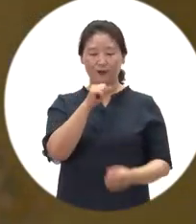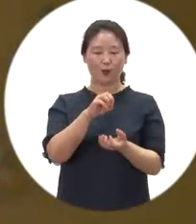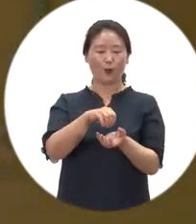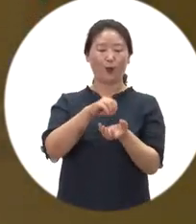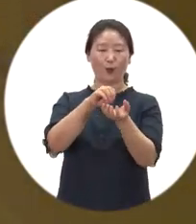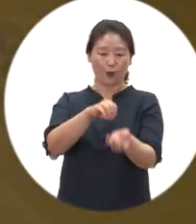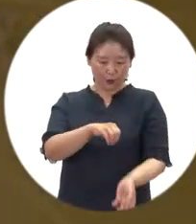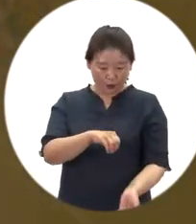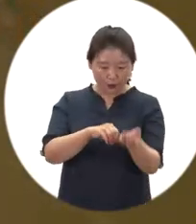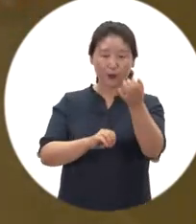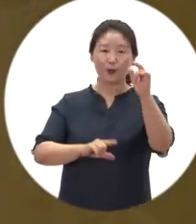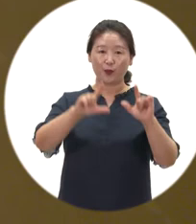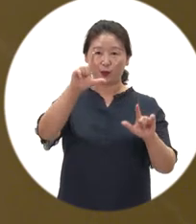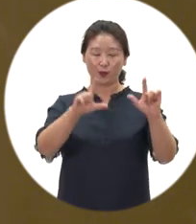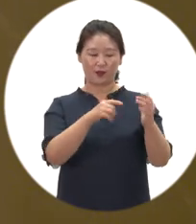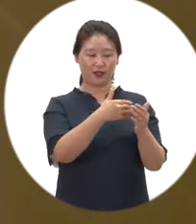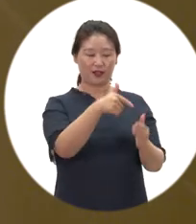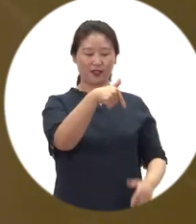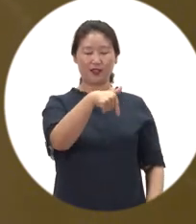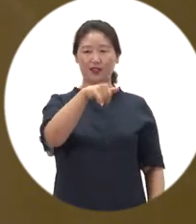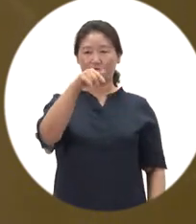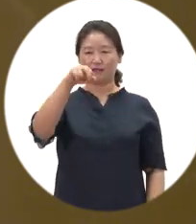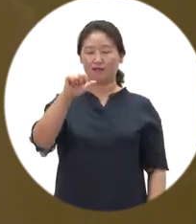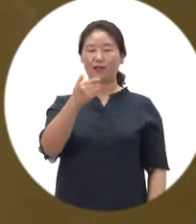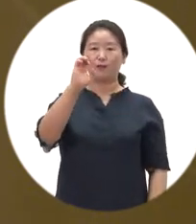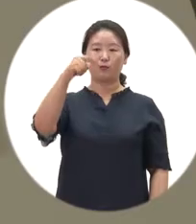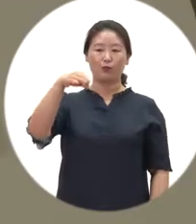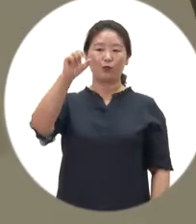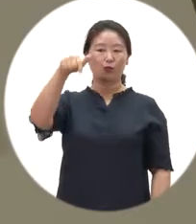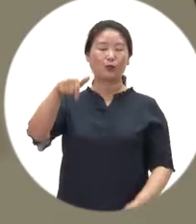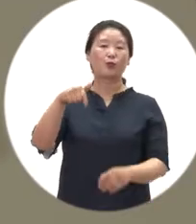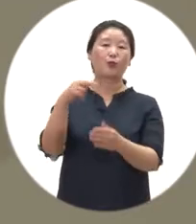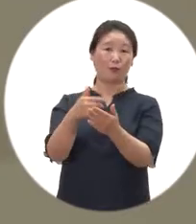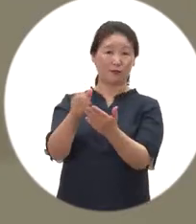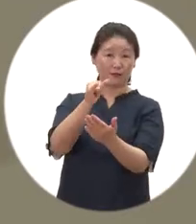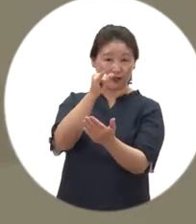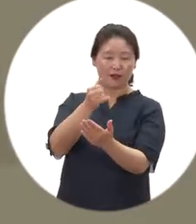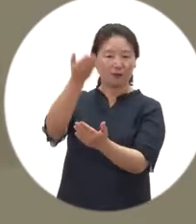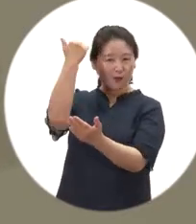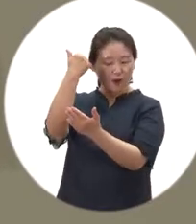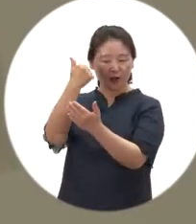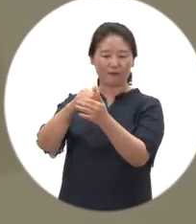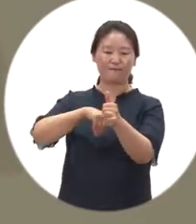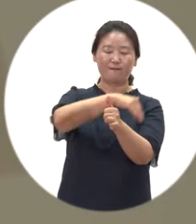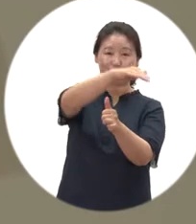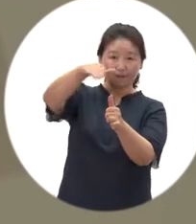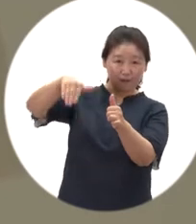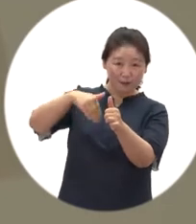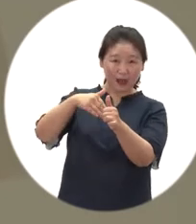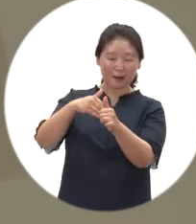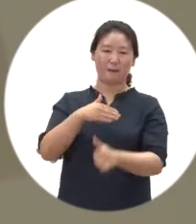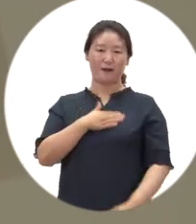종지 윷놀이를 하는 모습을 볼수 있는 기산 풍속도의 그림으로 이를 통해서 예전에 윷놀이를 어떻게